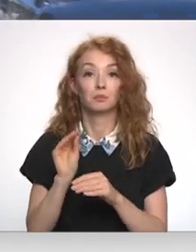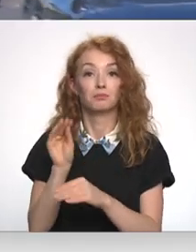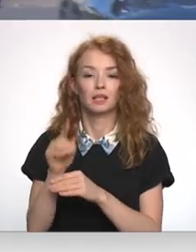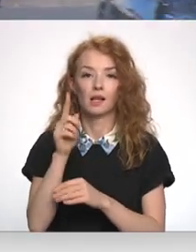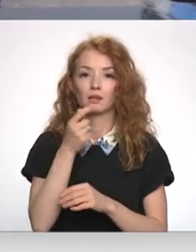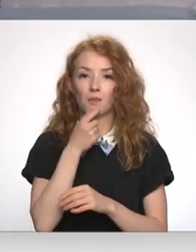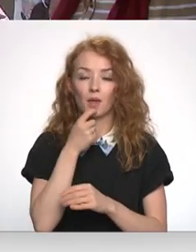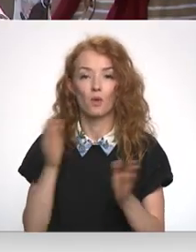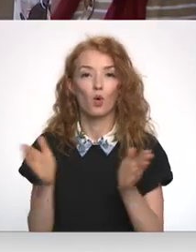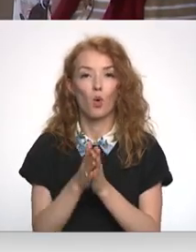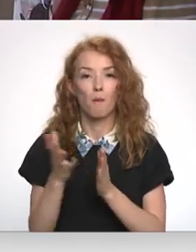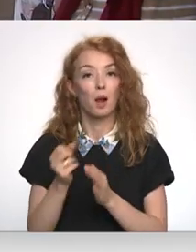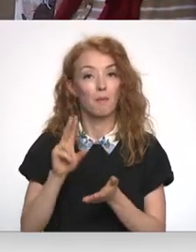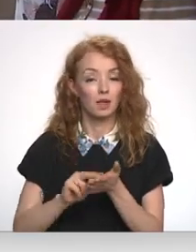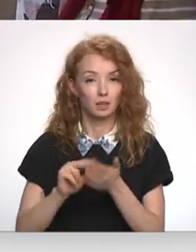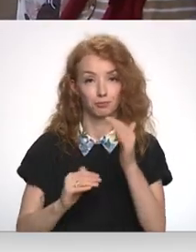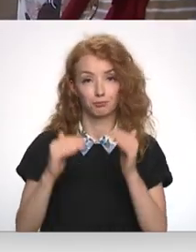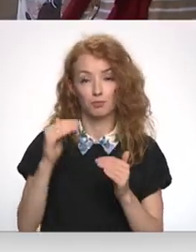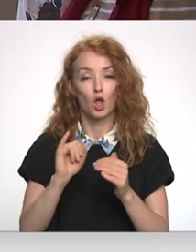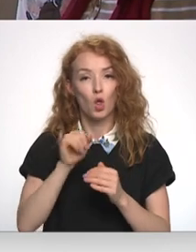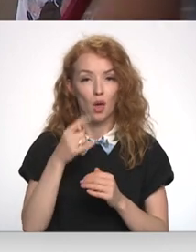kopā ar septembra indeksēto pensiju, jo vēl